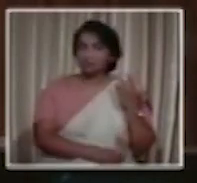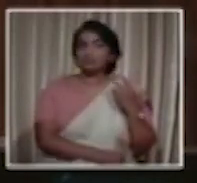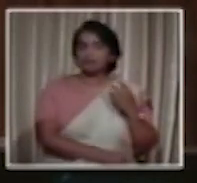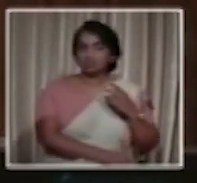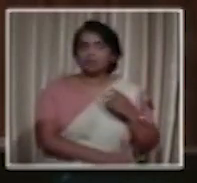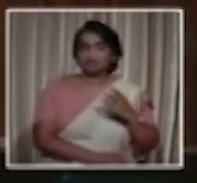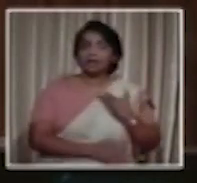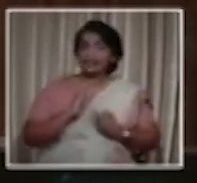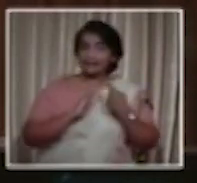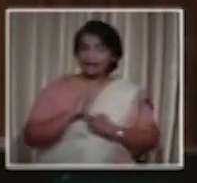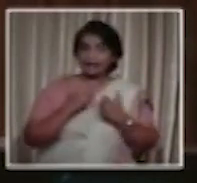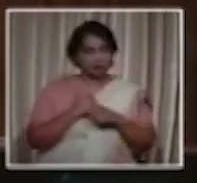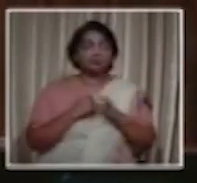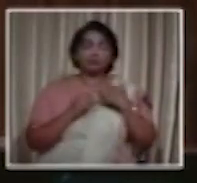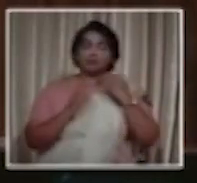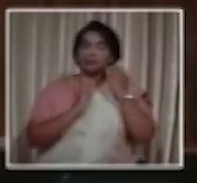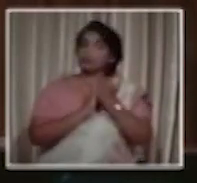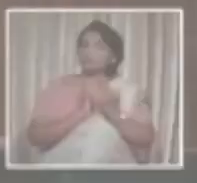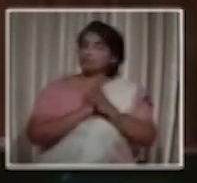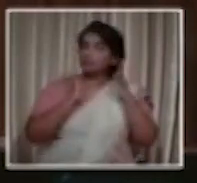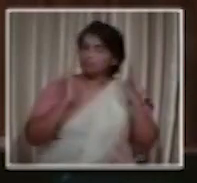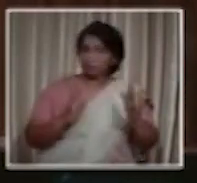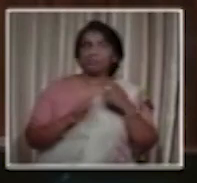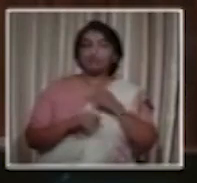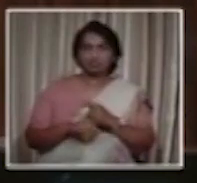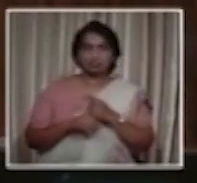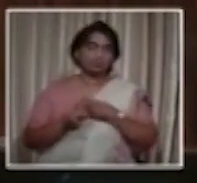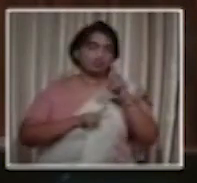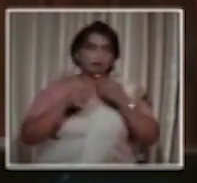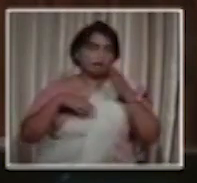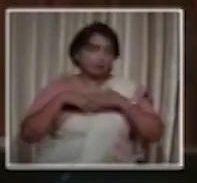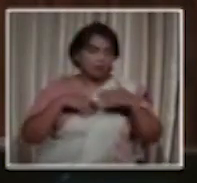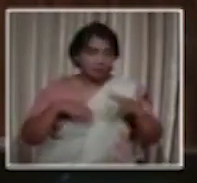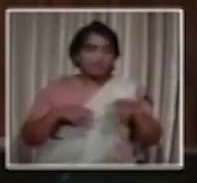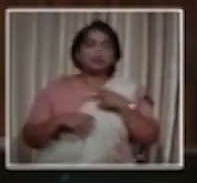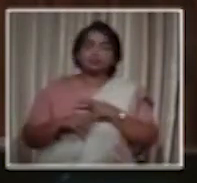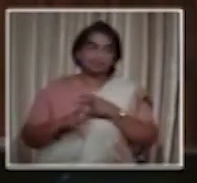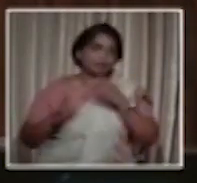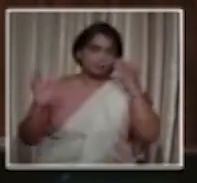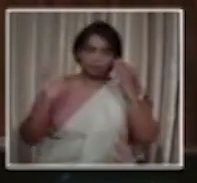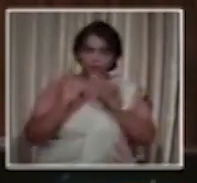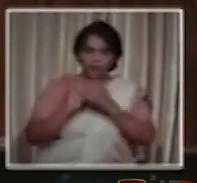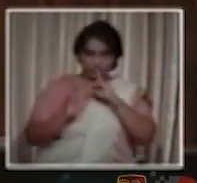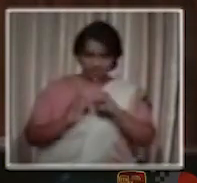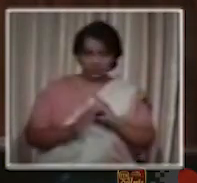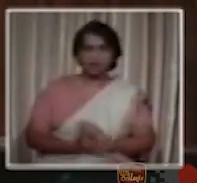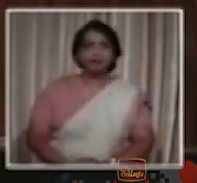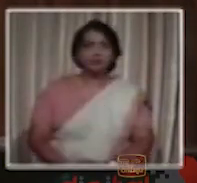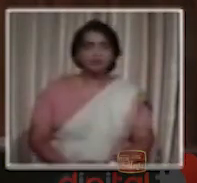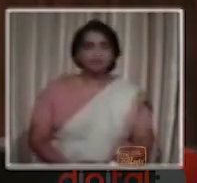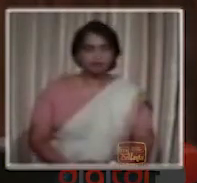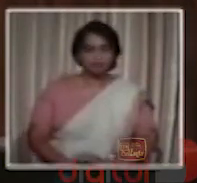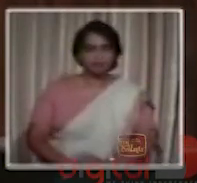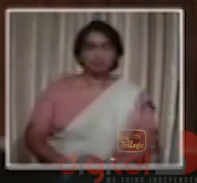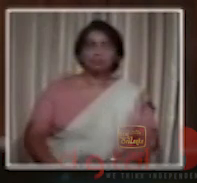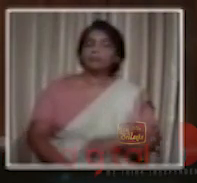අවශ්‍ය නීති සම්පාදනය කිරීම ජනාධි යෝජනා රැසක් මීට සාකච්ඡා වූ බව මෙහිදී අවධාරණය කරනු කැමැත්තෙමි. ගරු